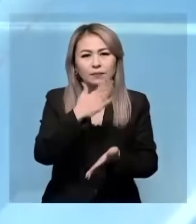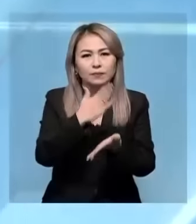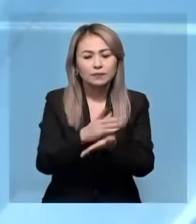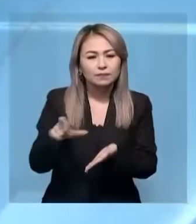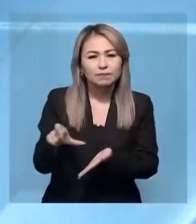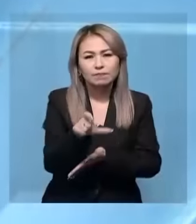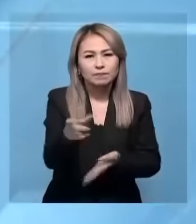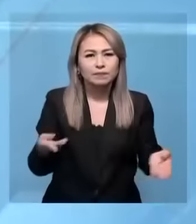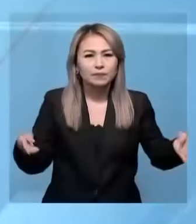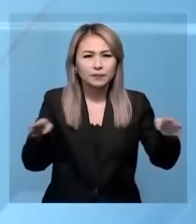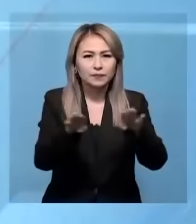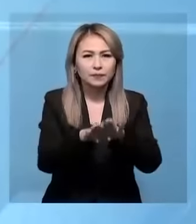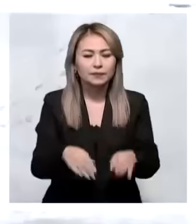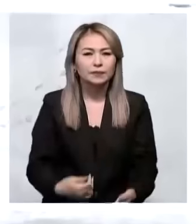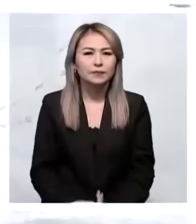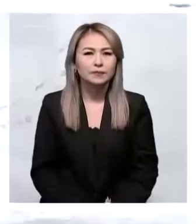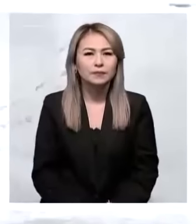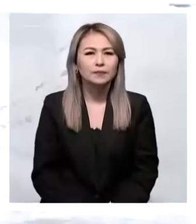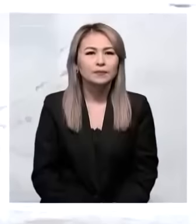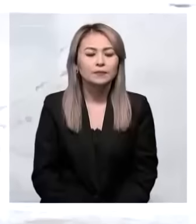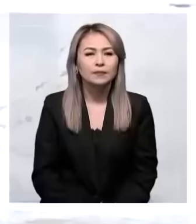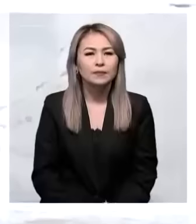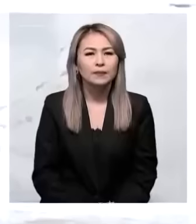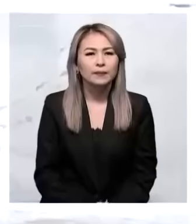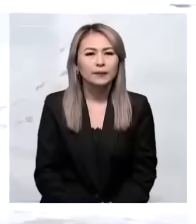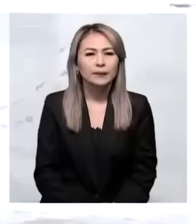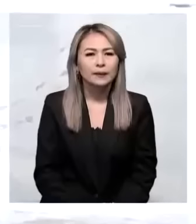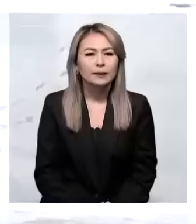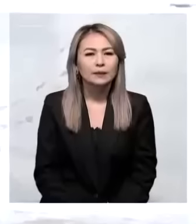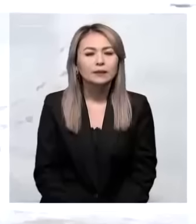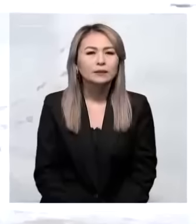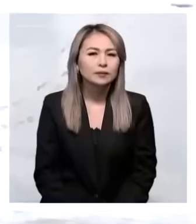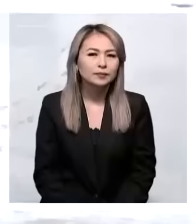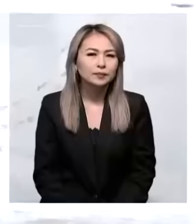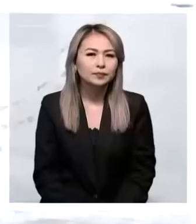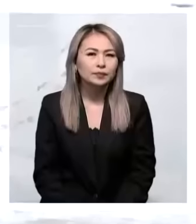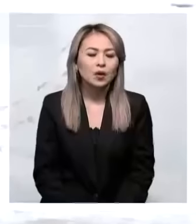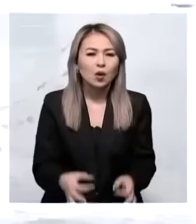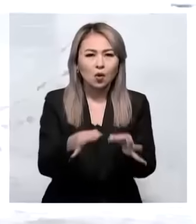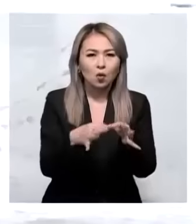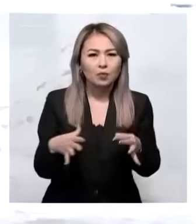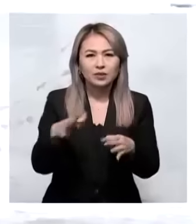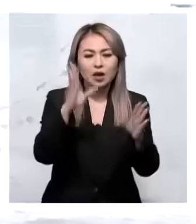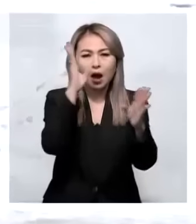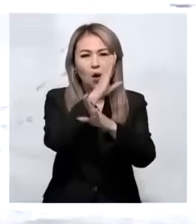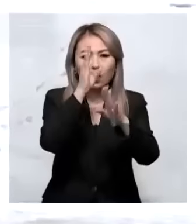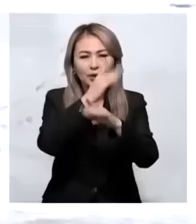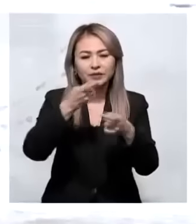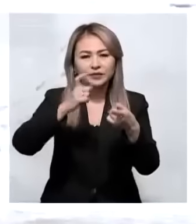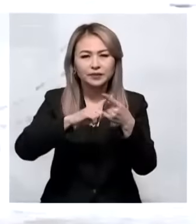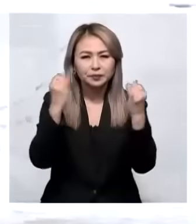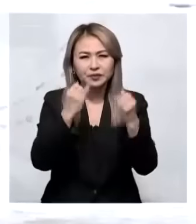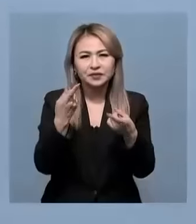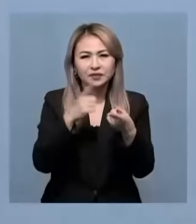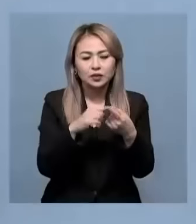жол жабылды. Облыста ауа райының қолайсыздығына байланысты жағдай әлі